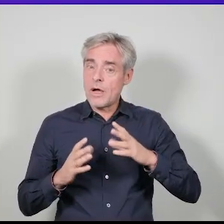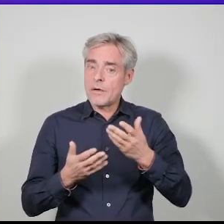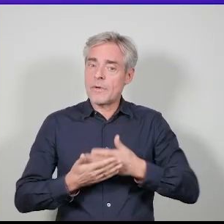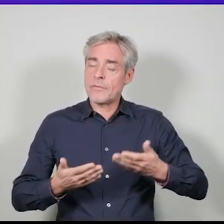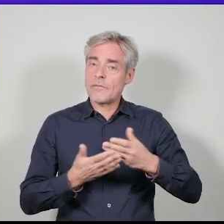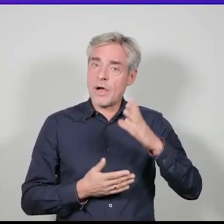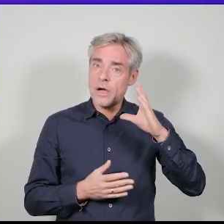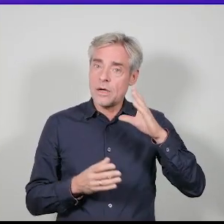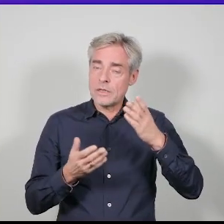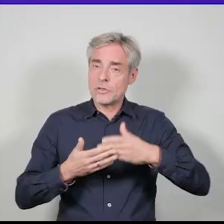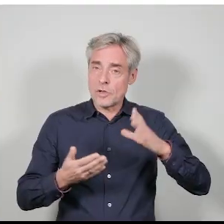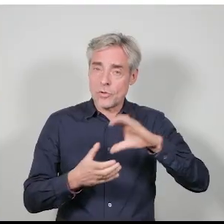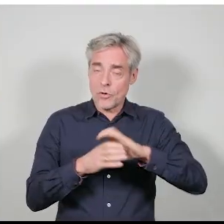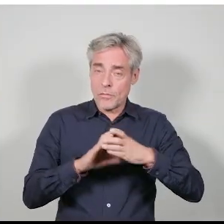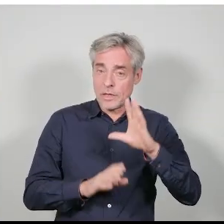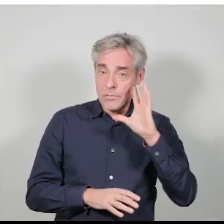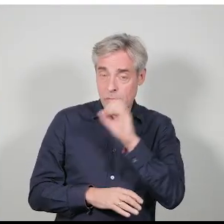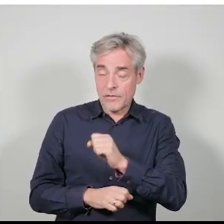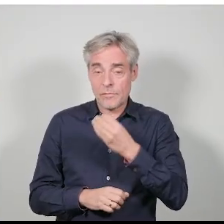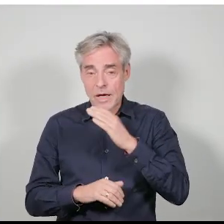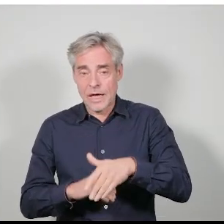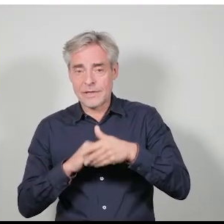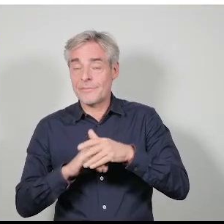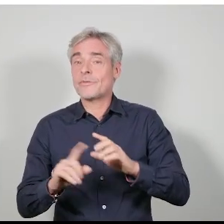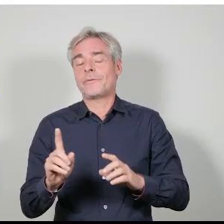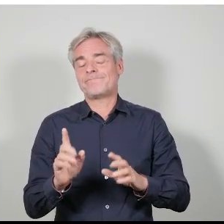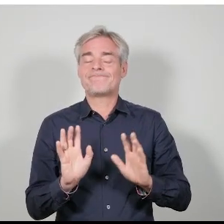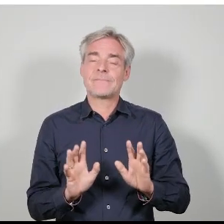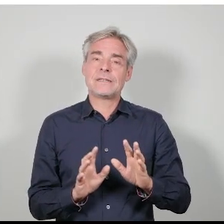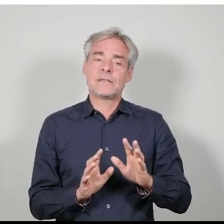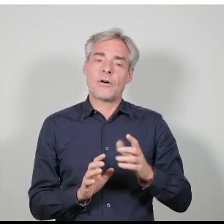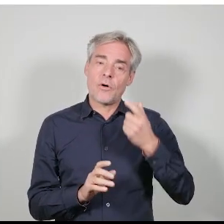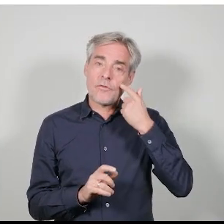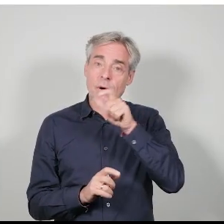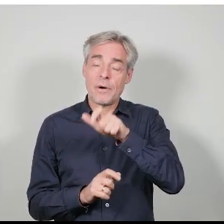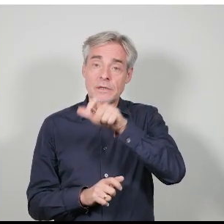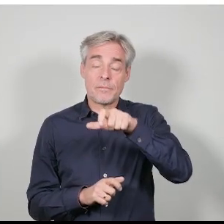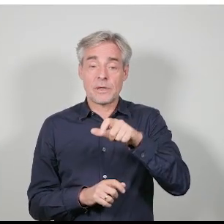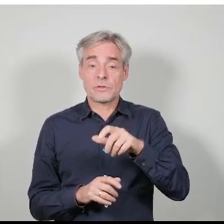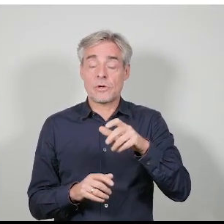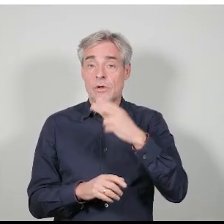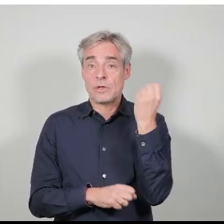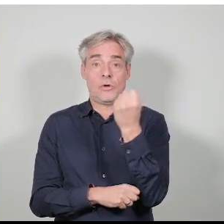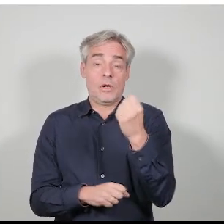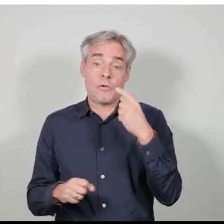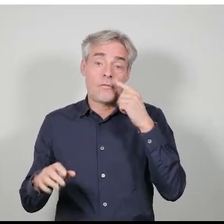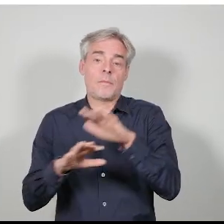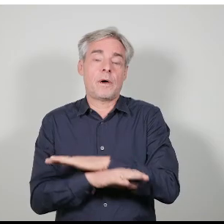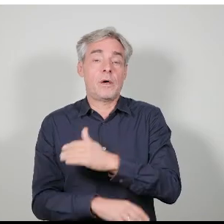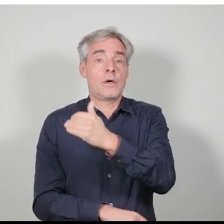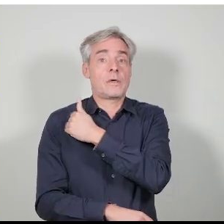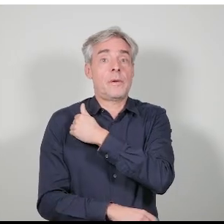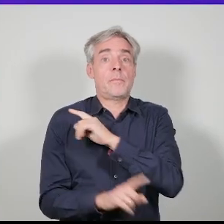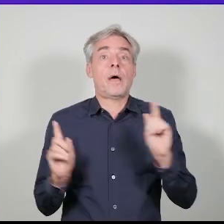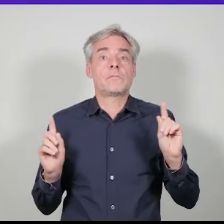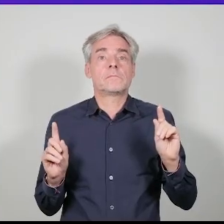ça permet d'orienter aussi. Alors, ce que ça ne permet pas, c'est de repérer les gens qui passent sous le radar, c'est-à-dire qui ne sollicitent pas du